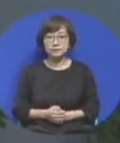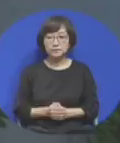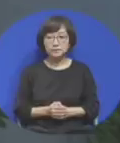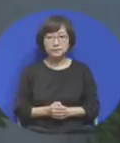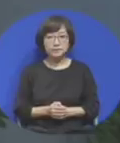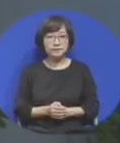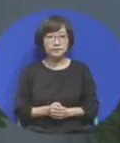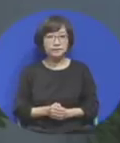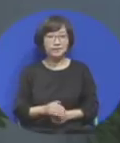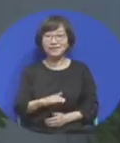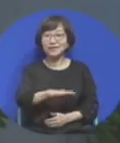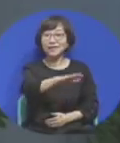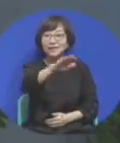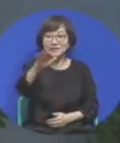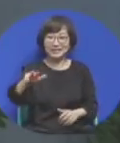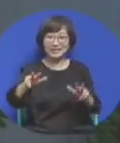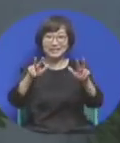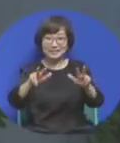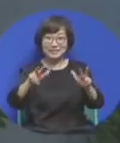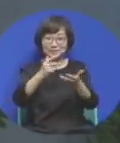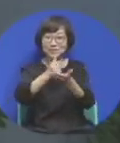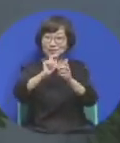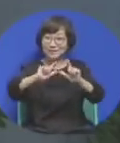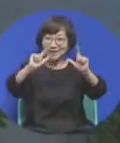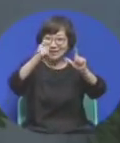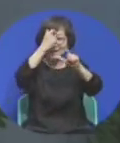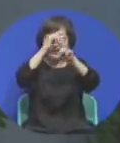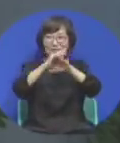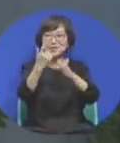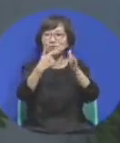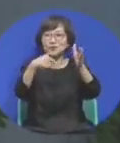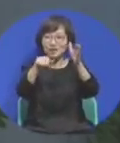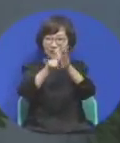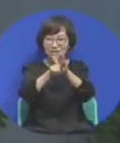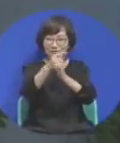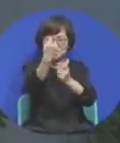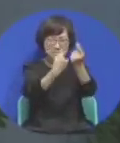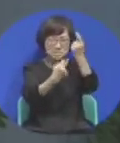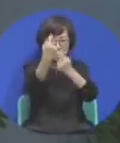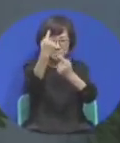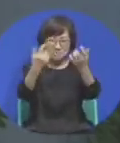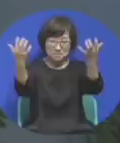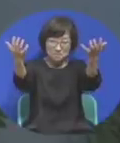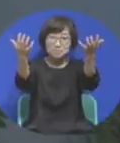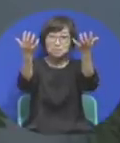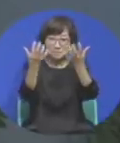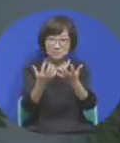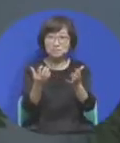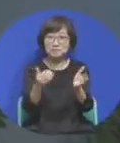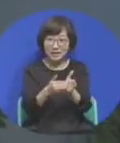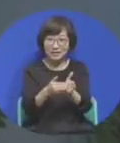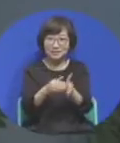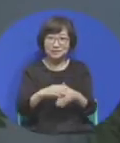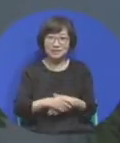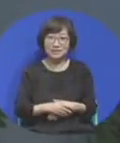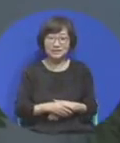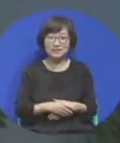여기 주일날 예배드리러 다 오셨습니다. Today you have come here to give your worship. 이제 어떤 분은